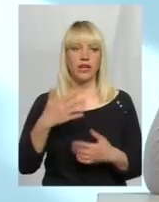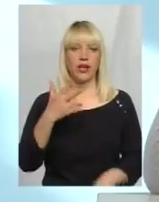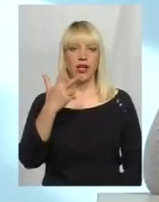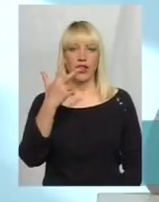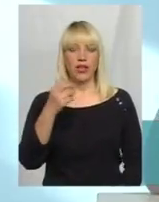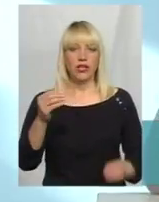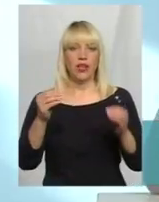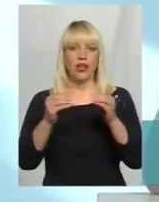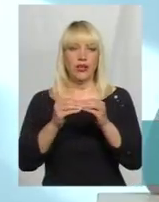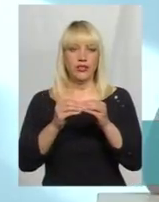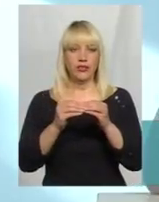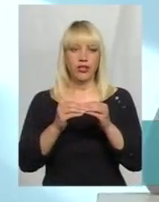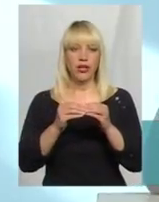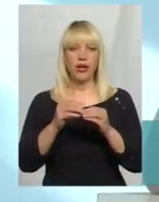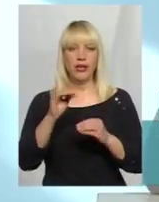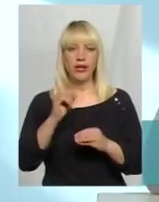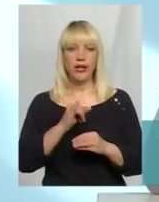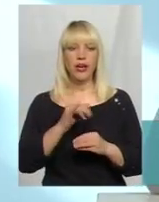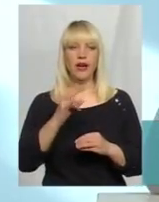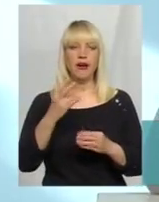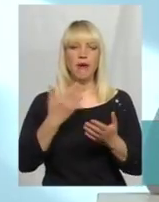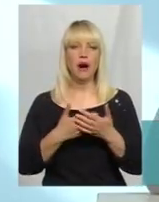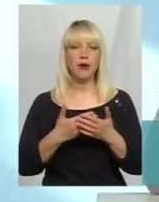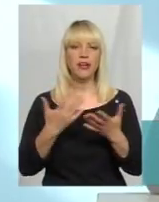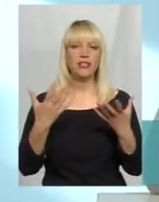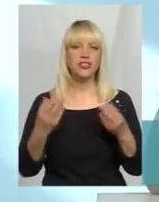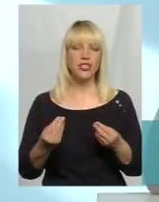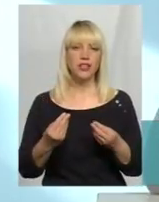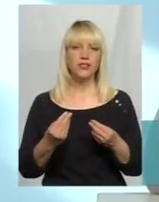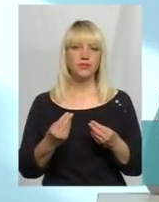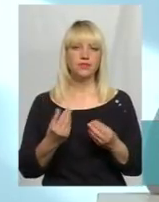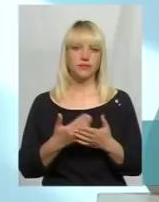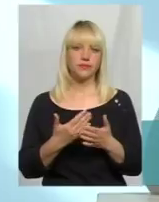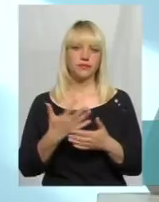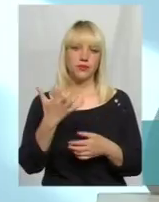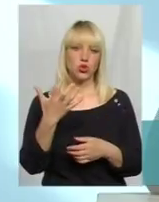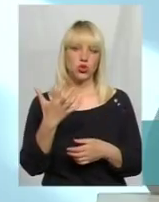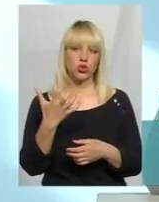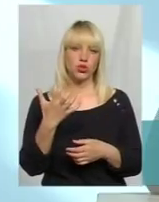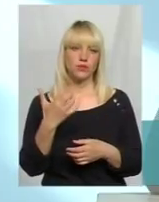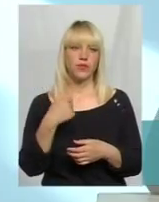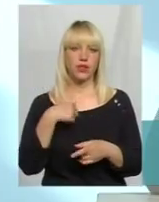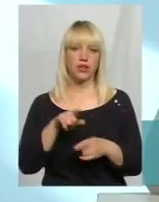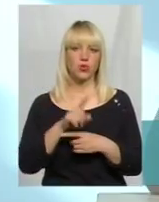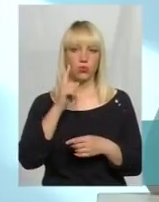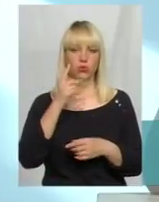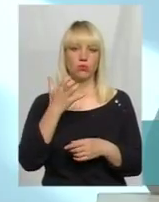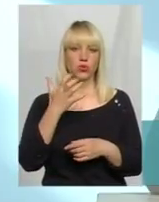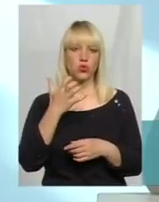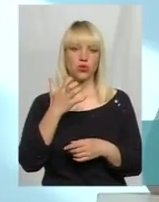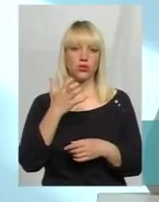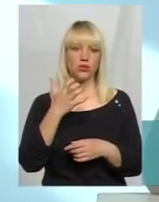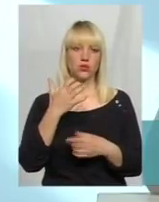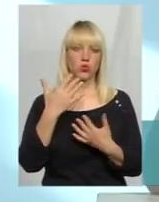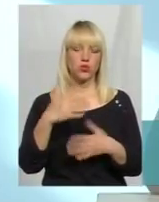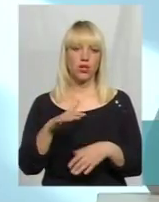Це вже тільки 310. Ну, мабуть, там десь біля 500. Я так думаю, що десь біля 500 вже